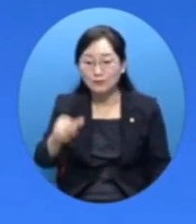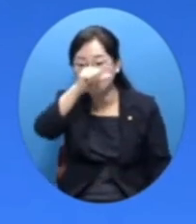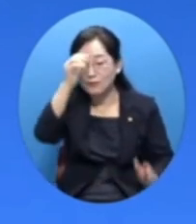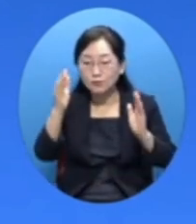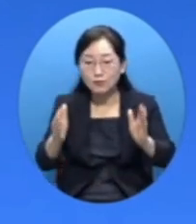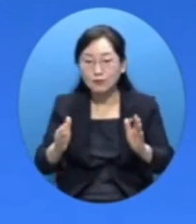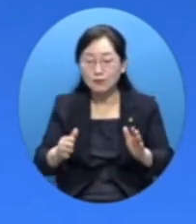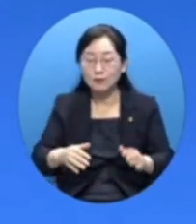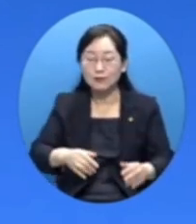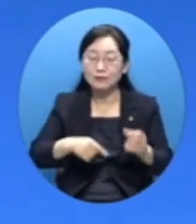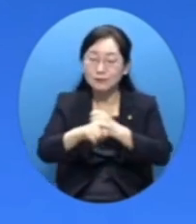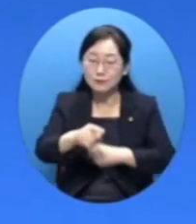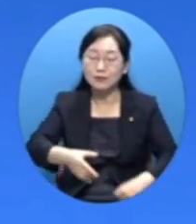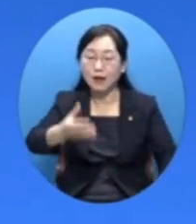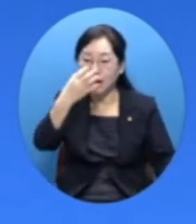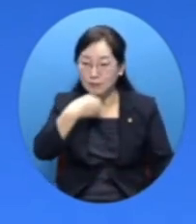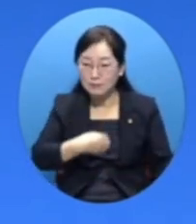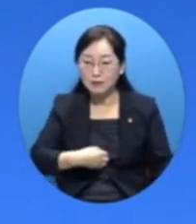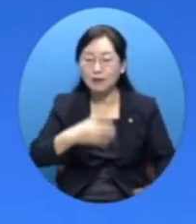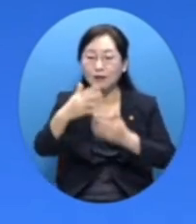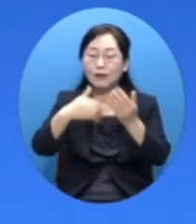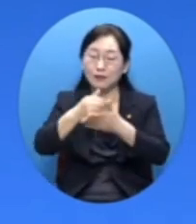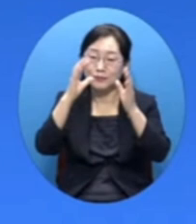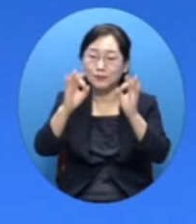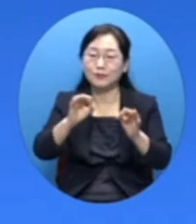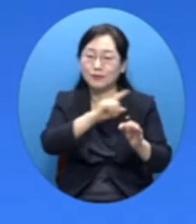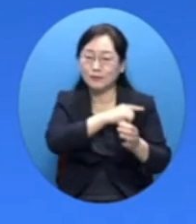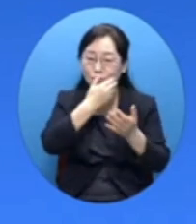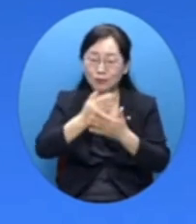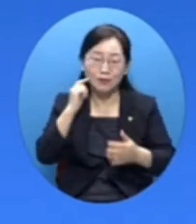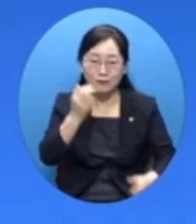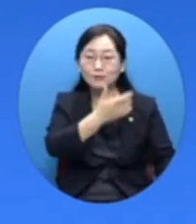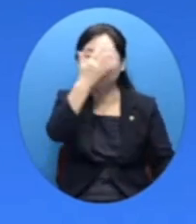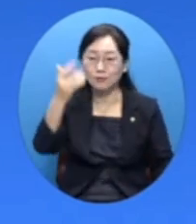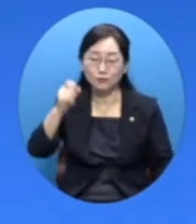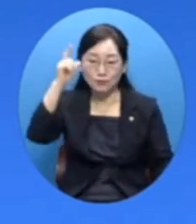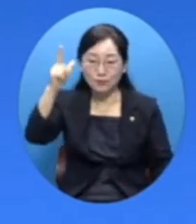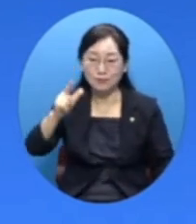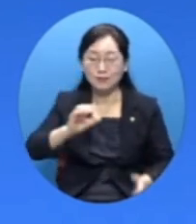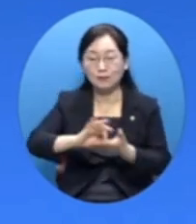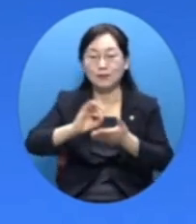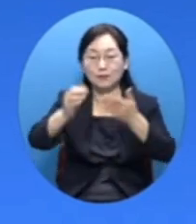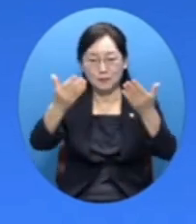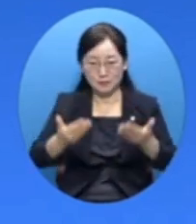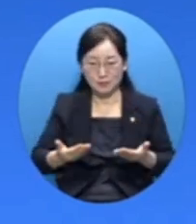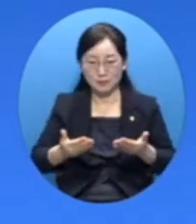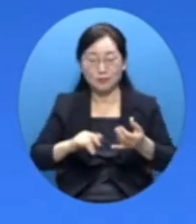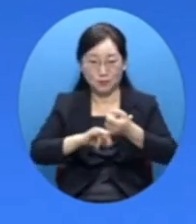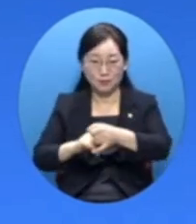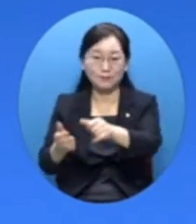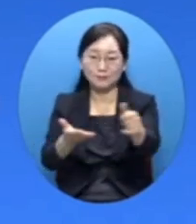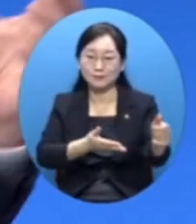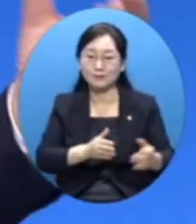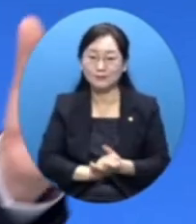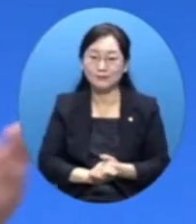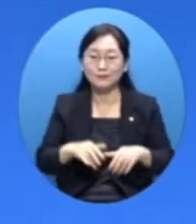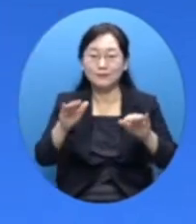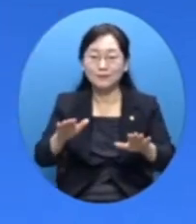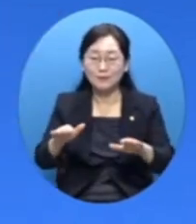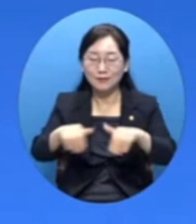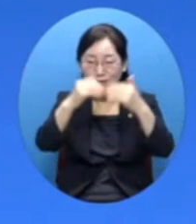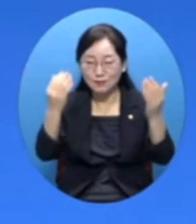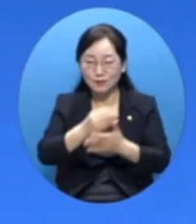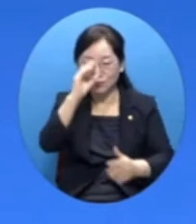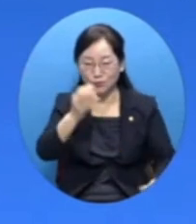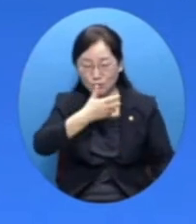있고 보람 있고 하나님 앞에서 가장 귀하게 아름답게 위대하게 쓰임많은 여러분 모두가 되기를 바랍니다 아멘 오늘 시간 우리 모두가